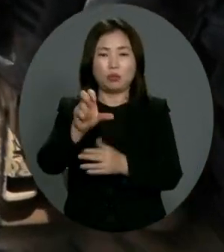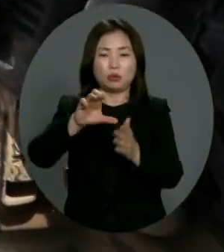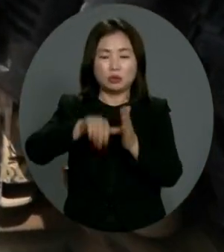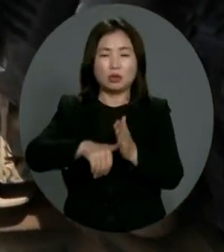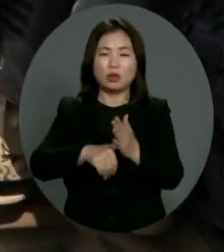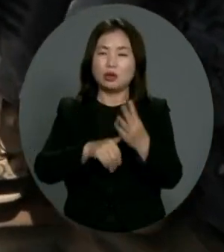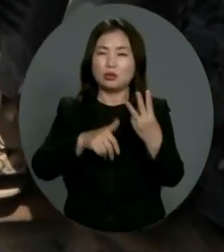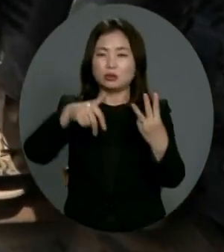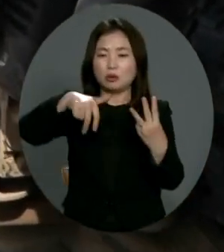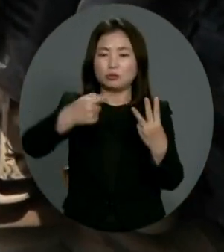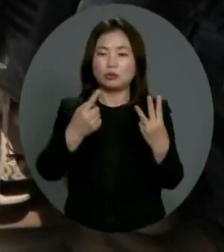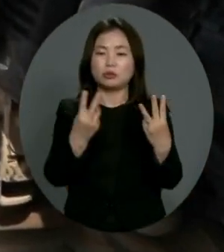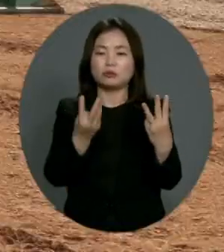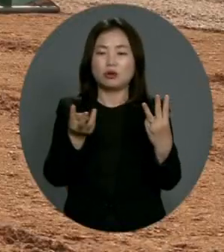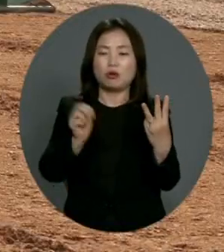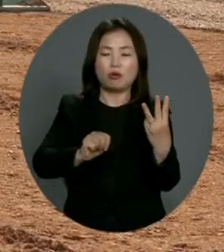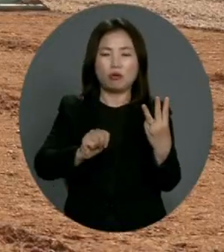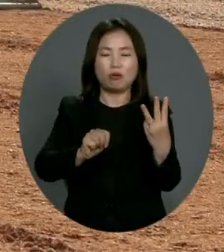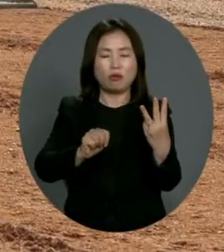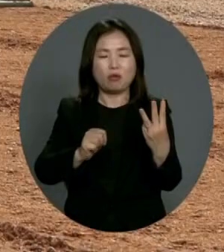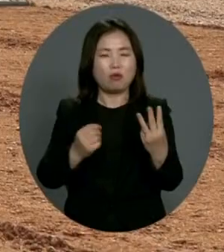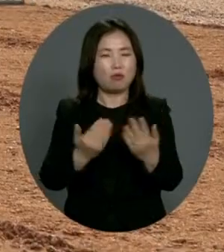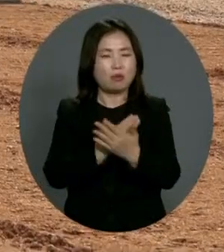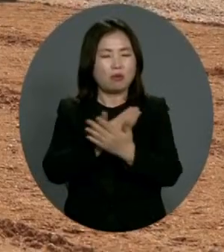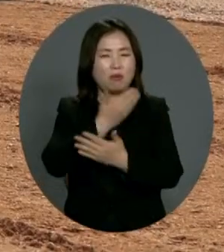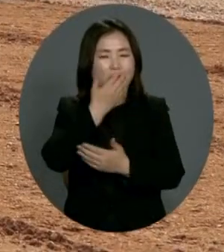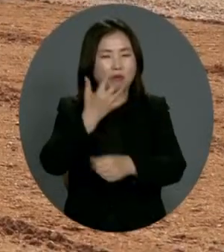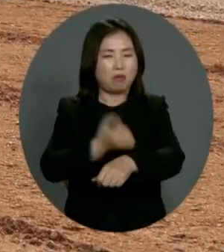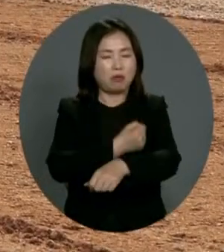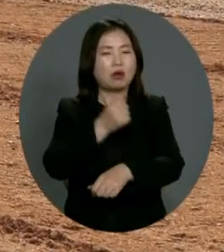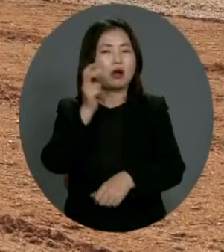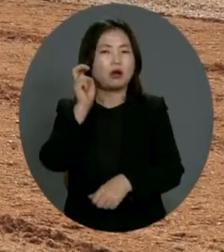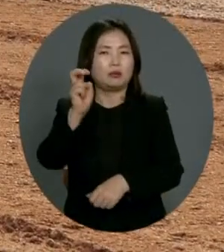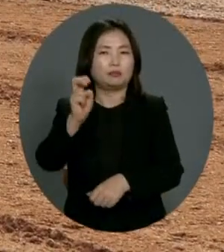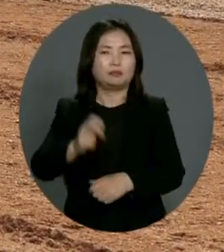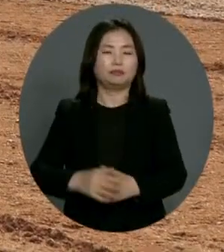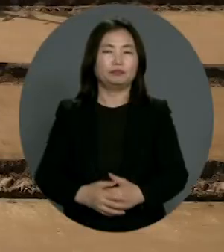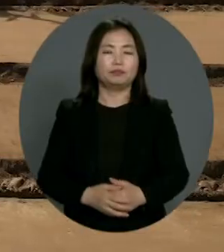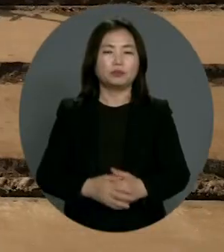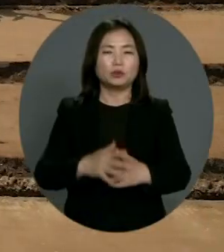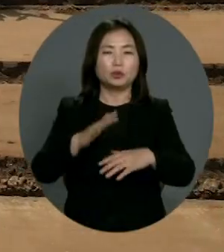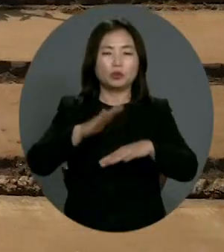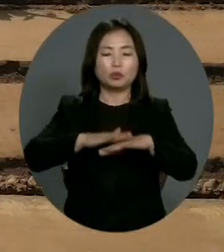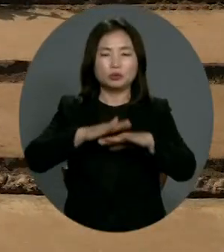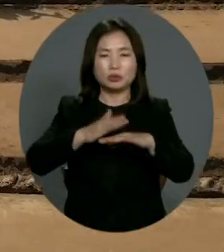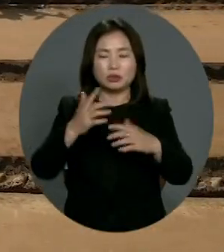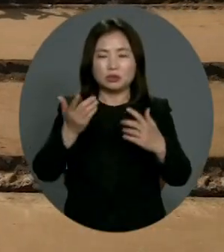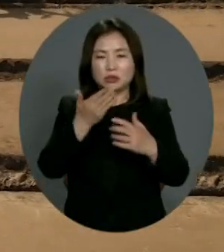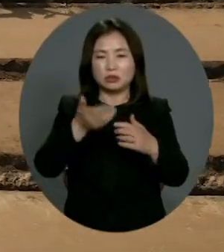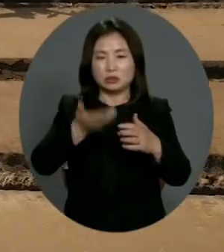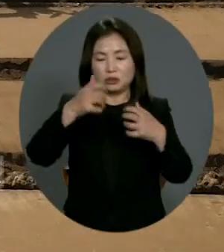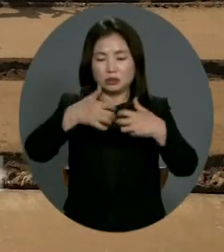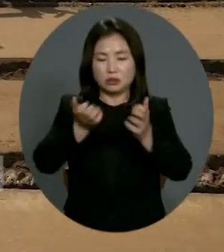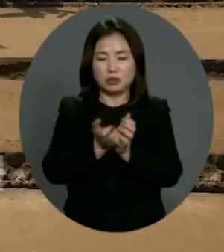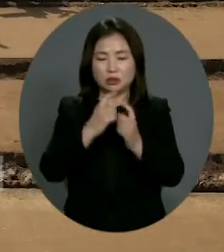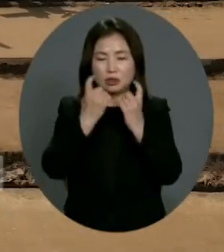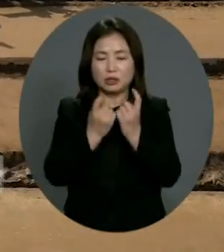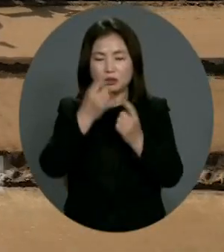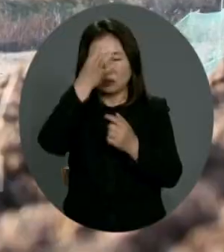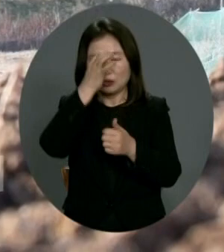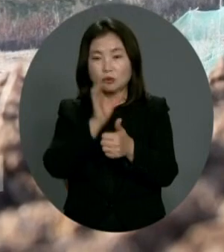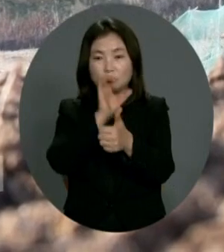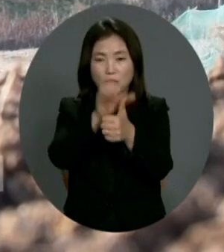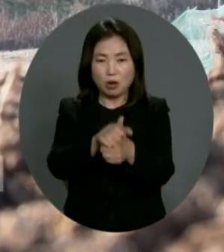2025년에는 3조 3천억 원 규모에 달할 것으로 예측되고 있습니다. 농촌진흥청은 민간으로 기술 이전을